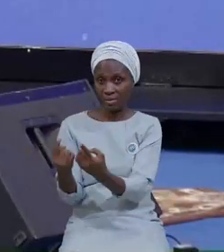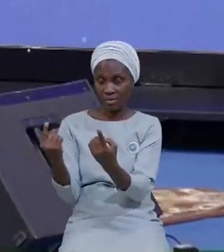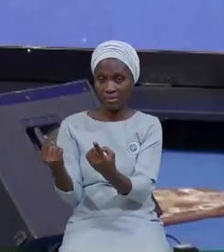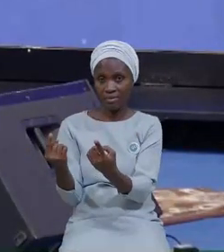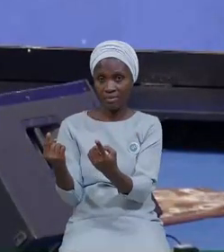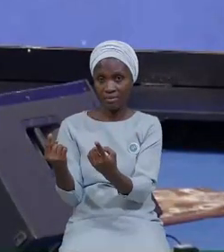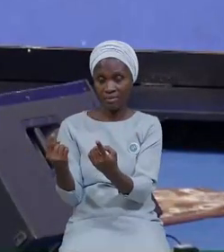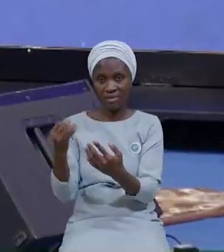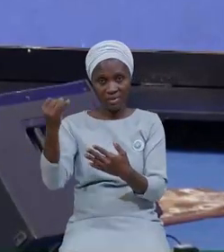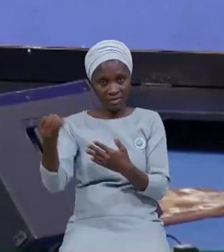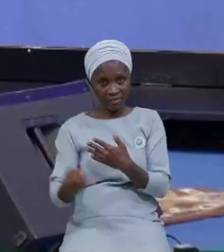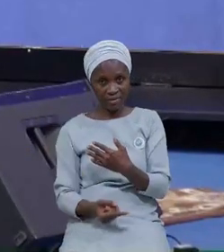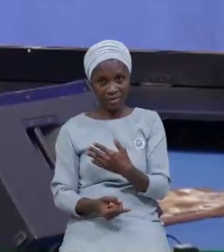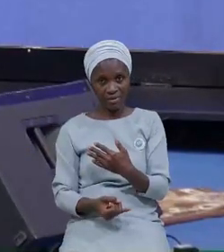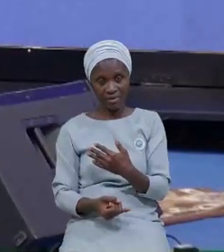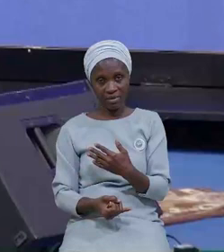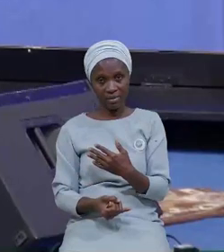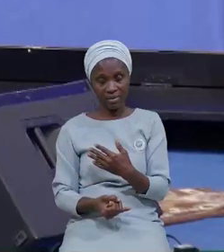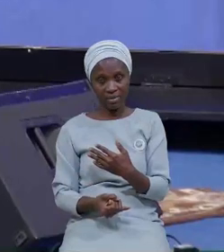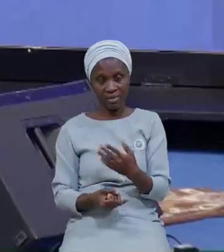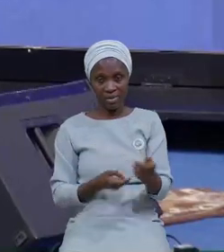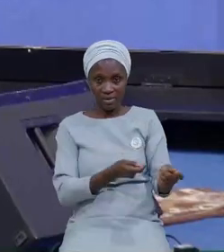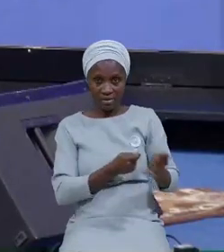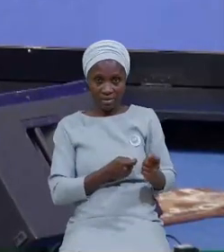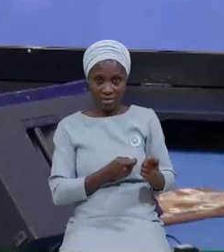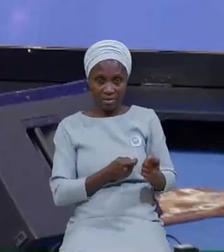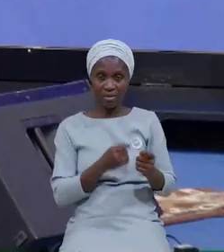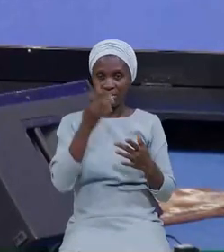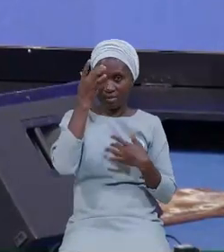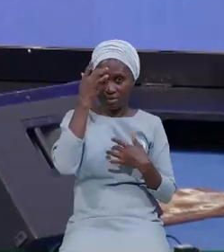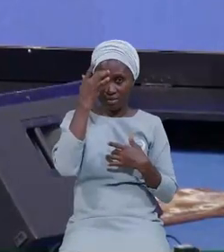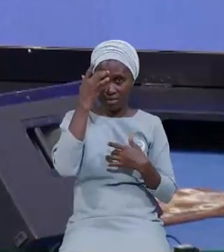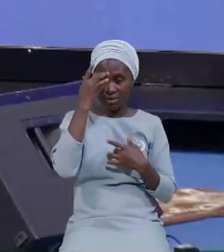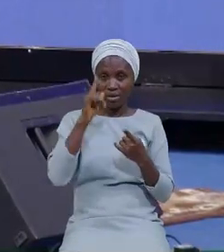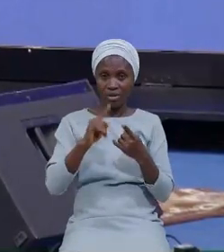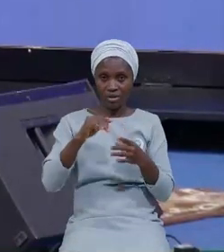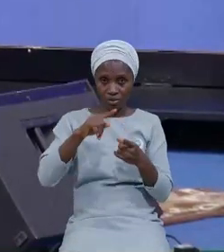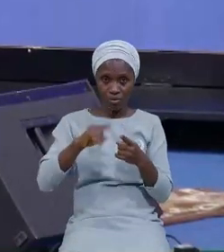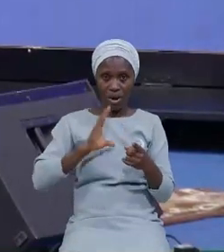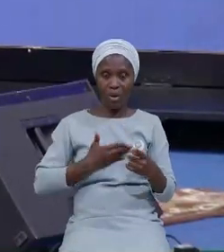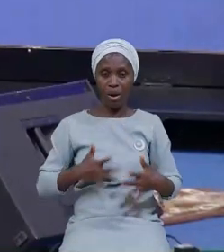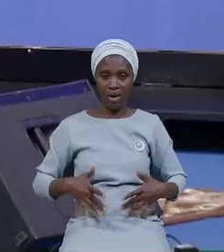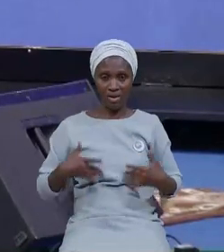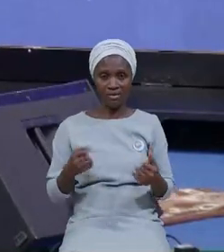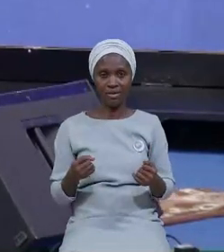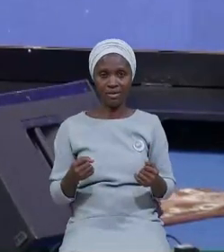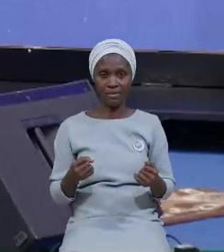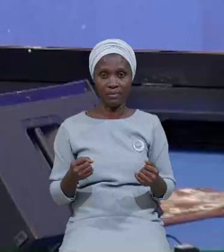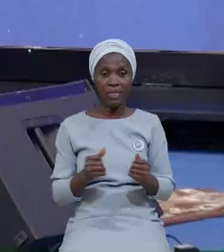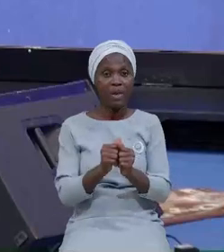le péché a invité à attirer la maladie dans nos